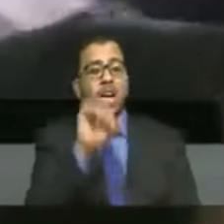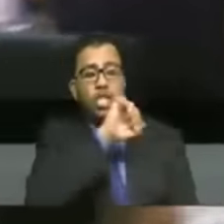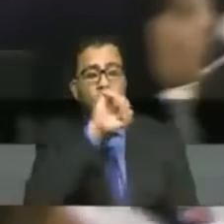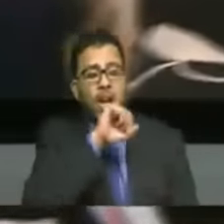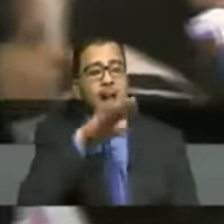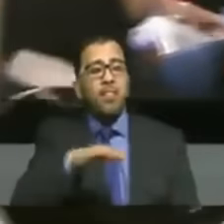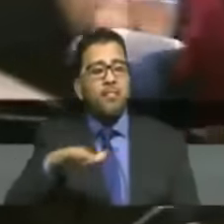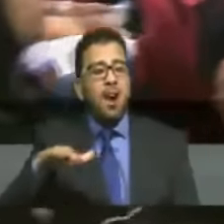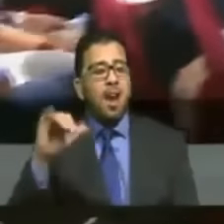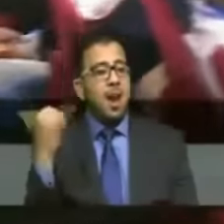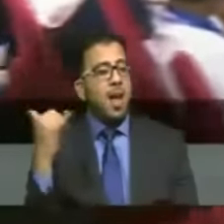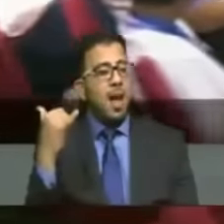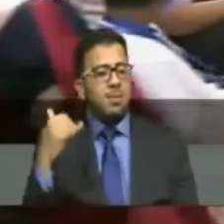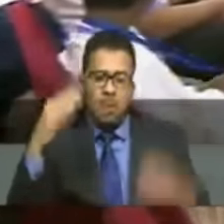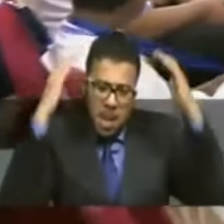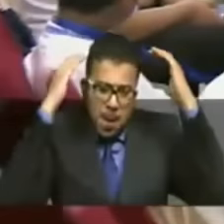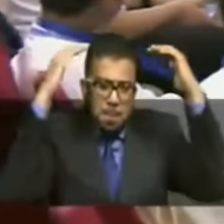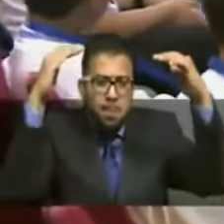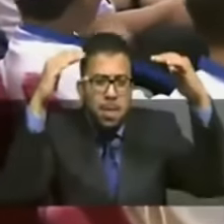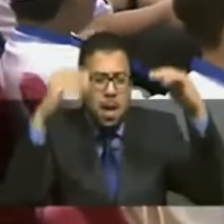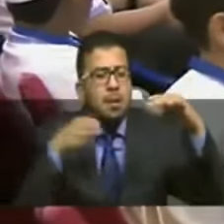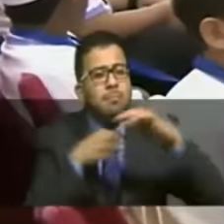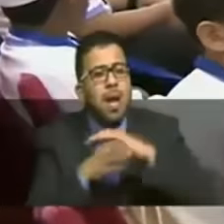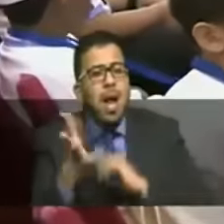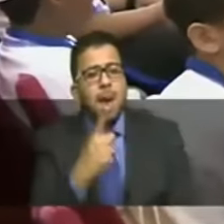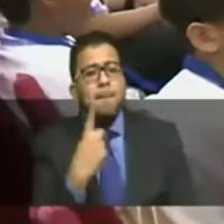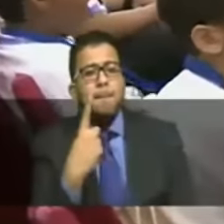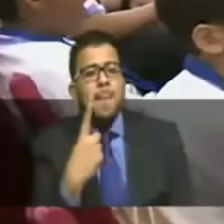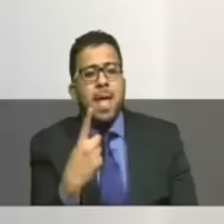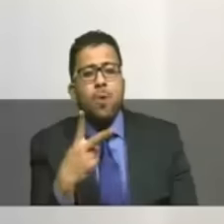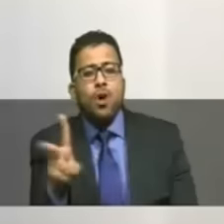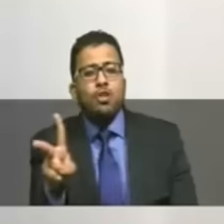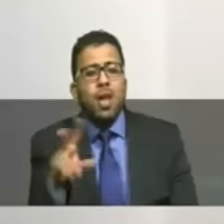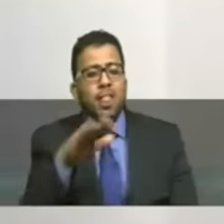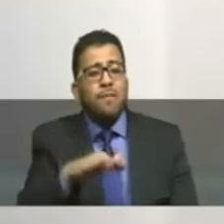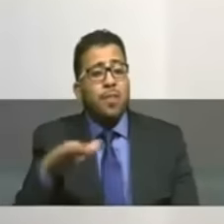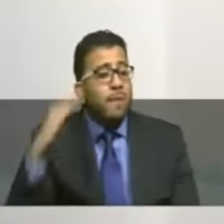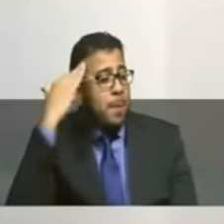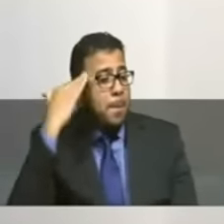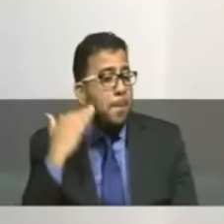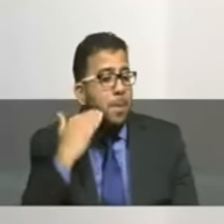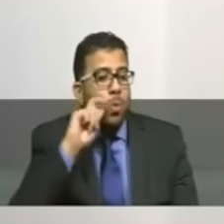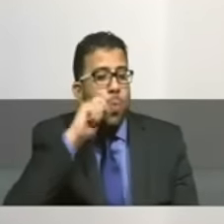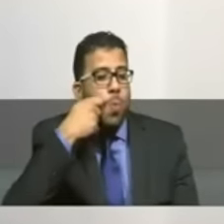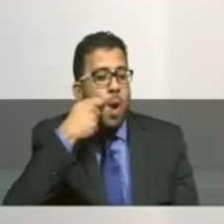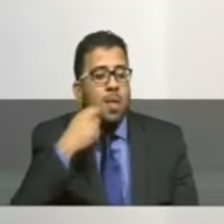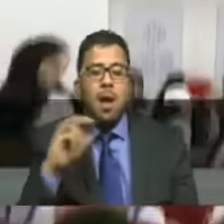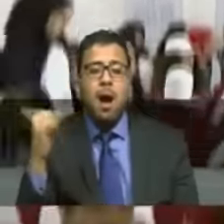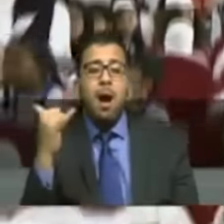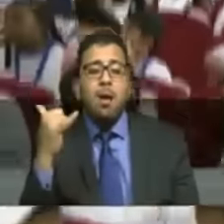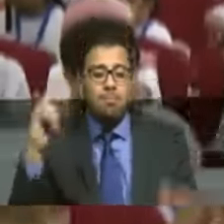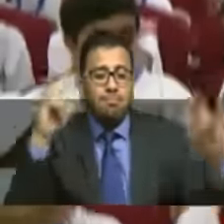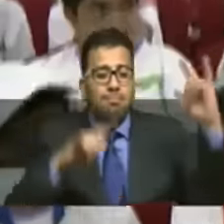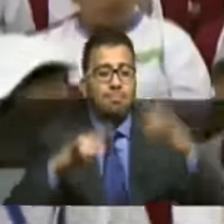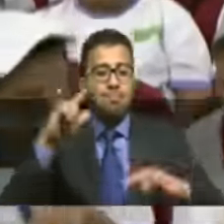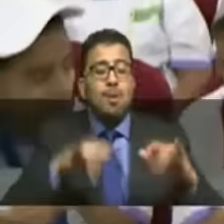العرب. المظلة التي تجمع أكثر من 120 طفلا وطفلة قادمين من 11 دولة عربية، وها